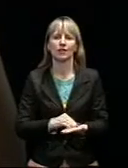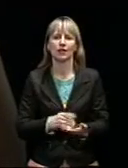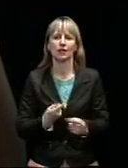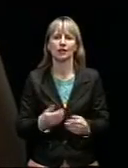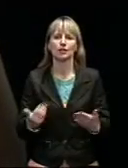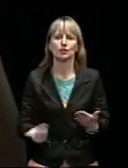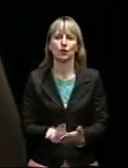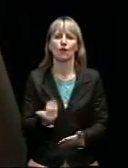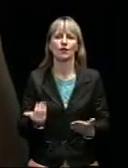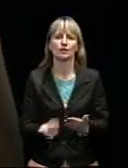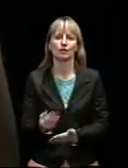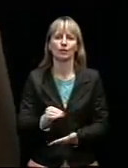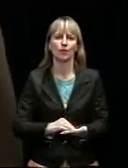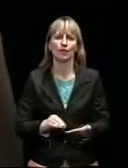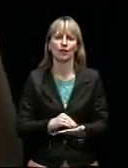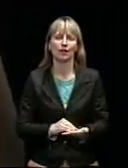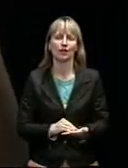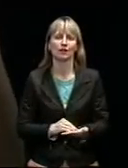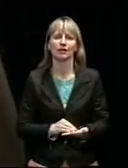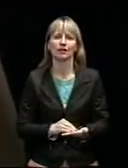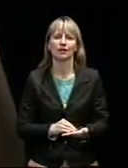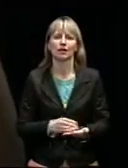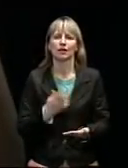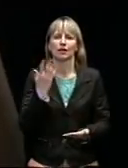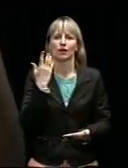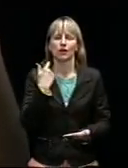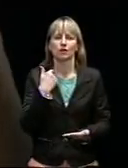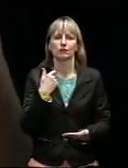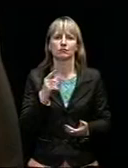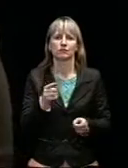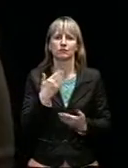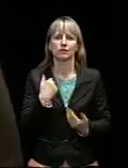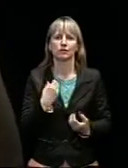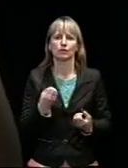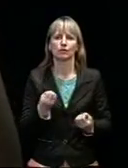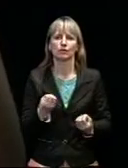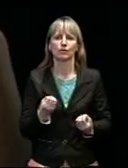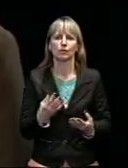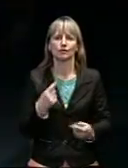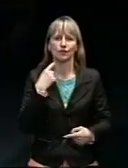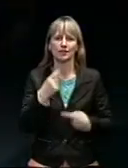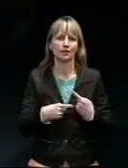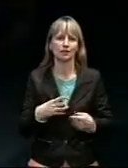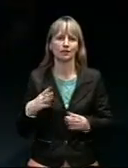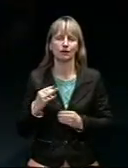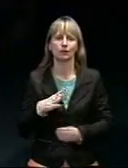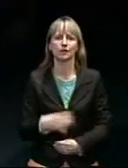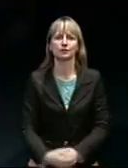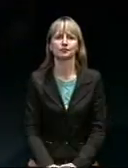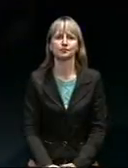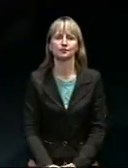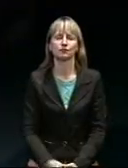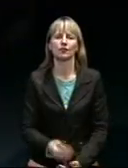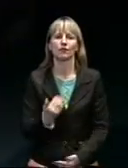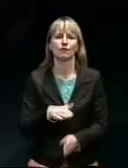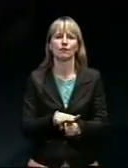снова и снова. Поэтому конкретной отправной точки такой не было, я просто вот в этой струе всегда. А ви виконуєте